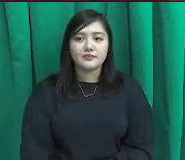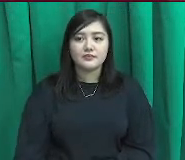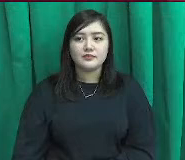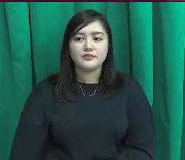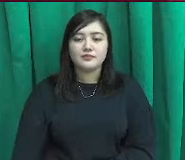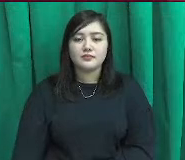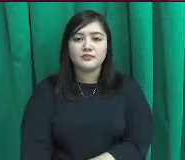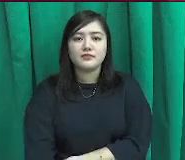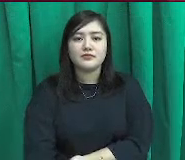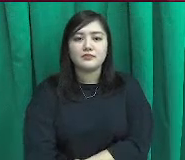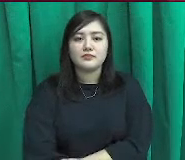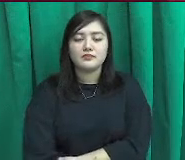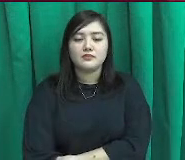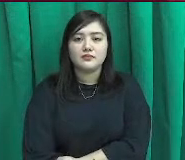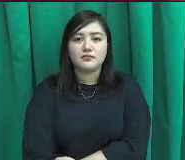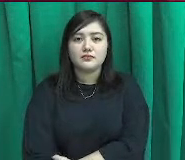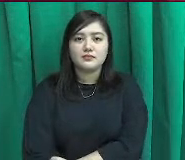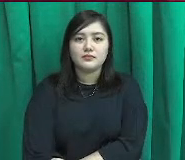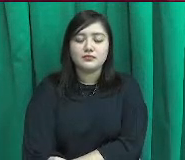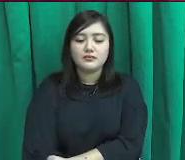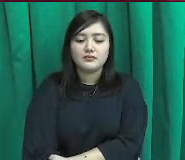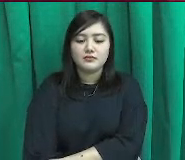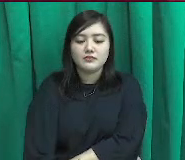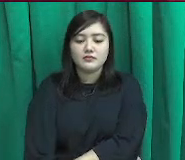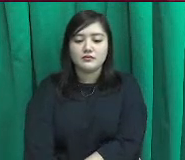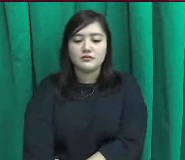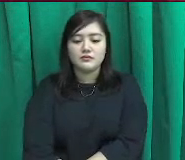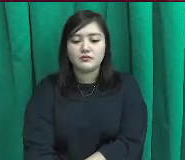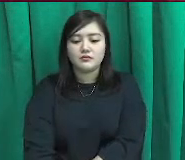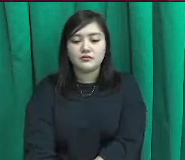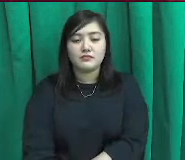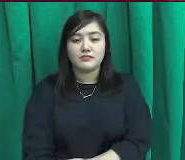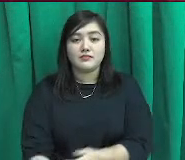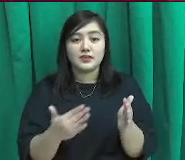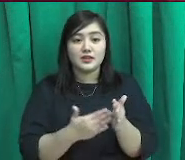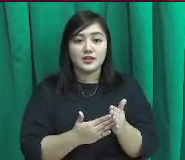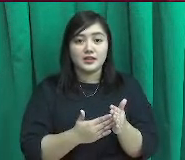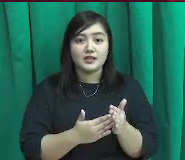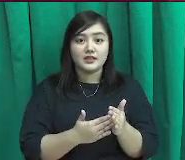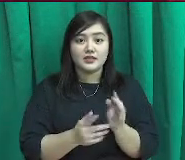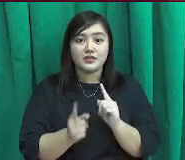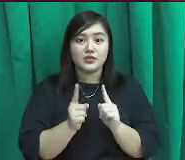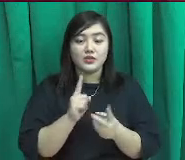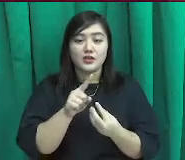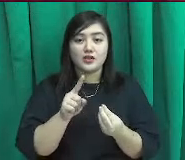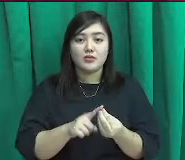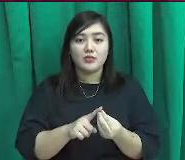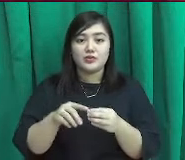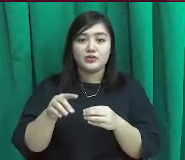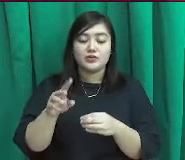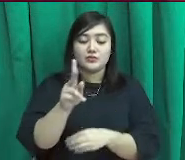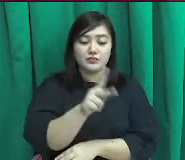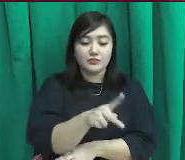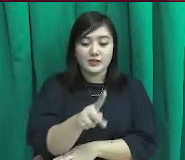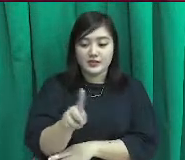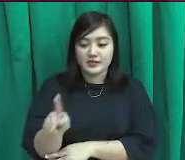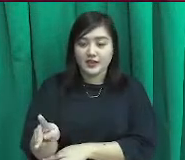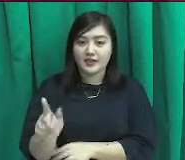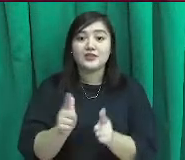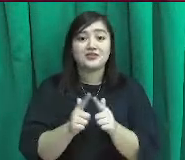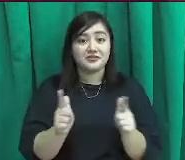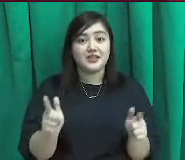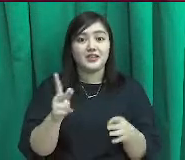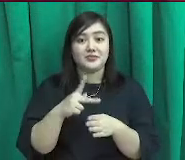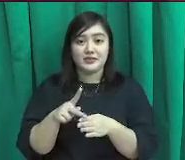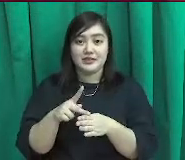kanina, nabanggit natin yung pagtatanim. Yes. Ang totoo talaga niyan, ang laki ng prinsipyo ng pagtatanim. Ang laki ng mapapakinabangan